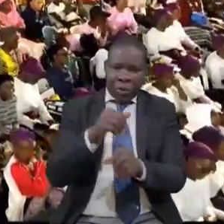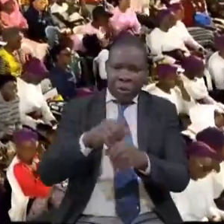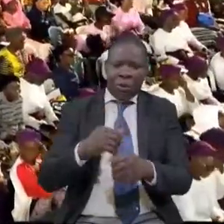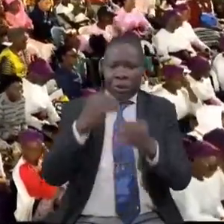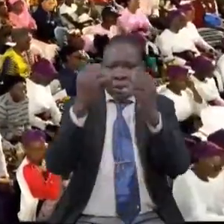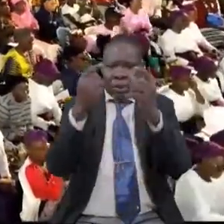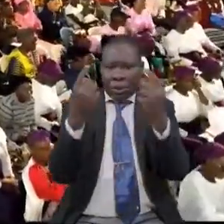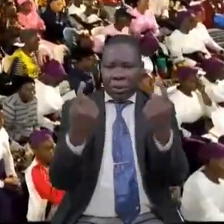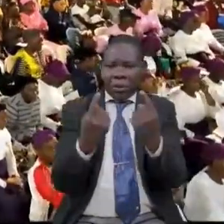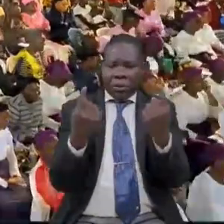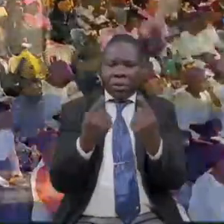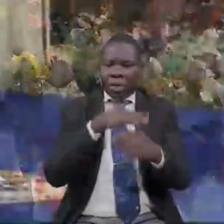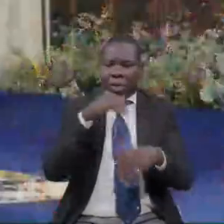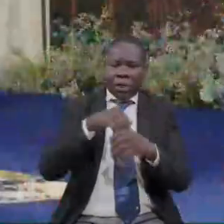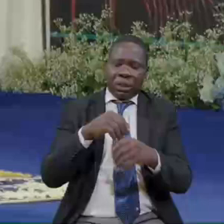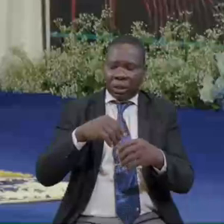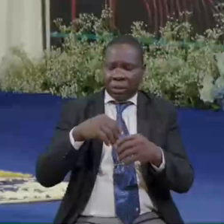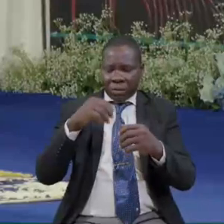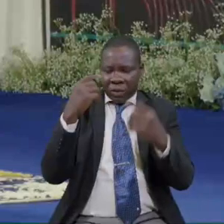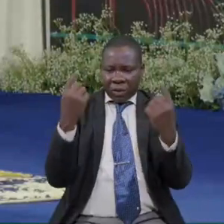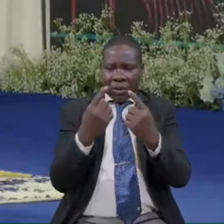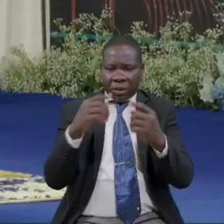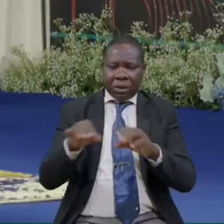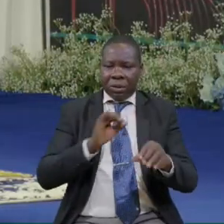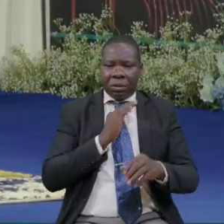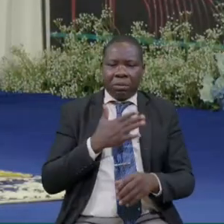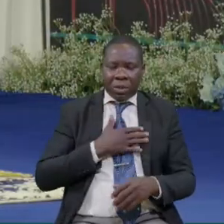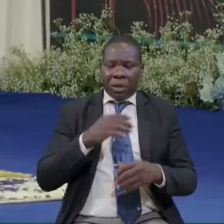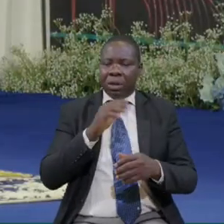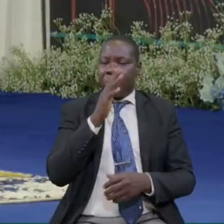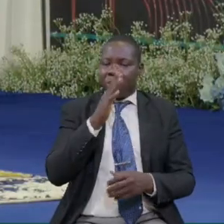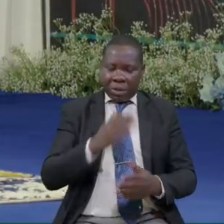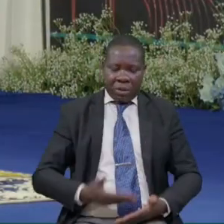m'a conçu dans le péché. Voyons le